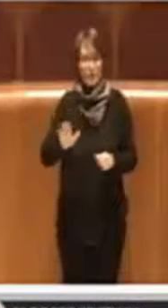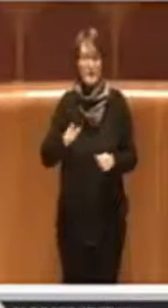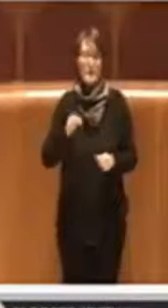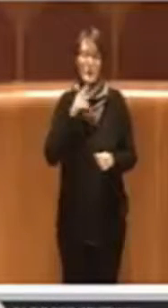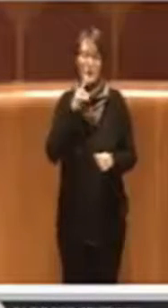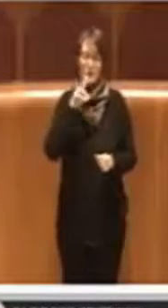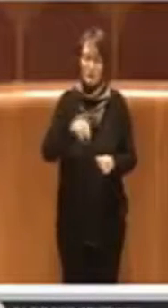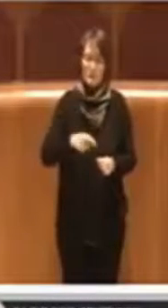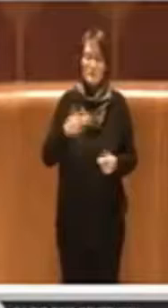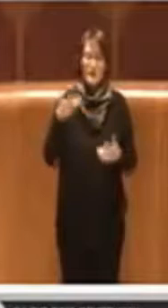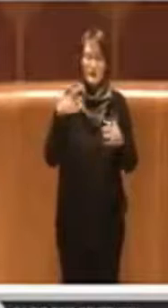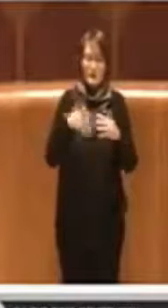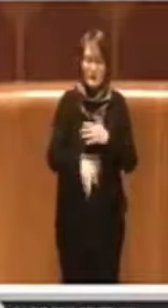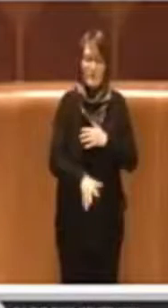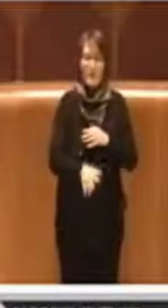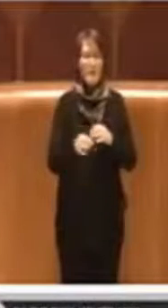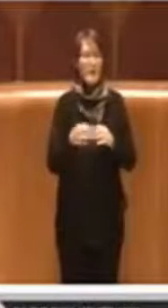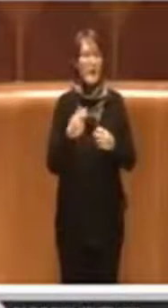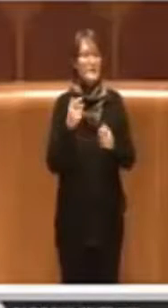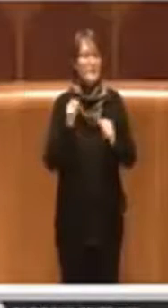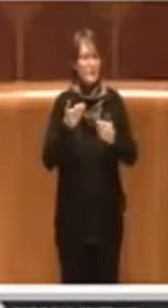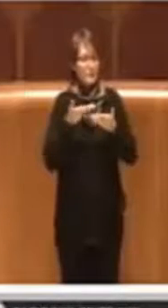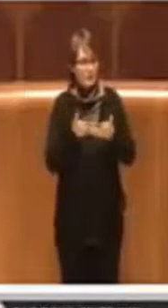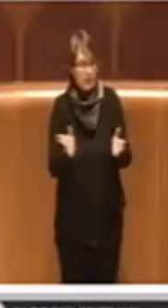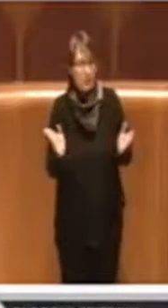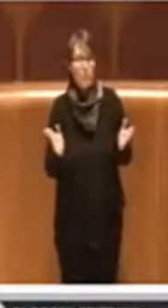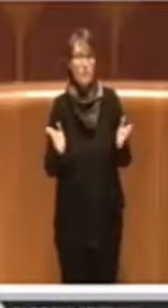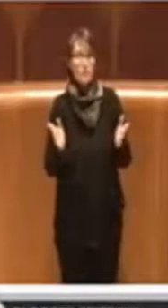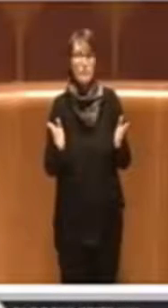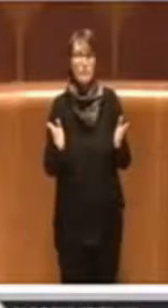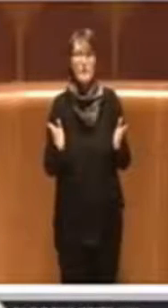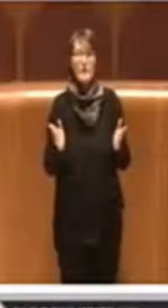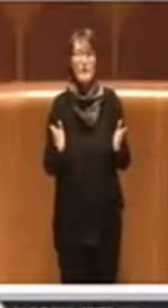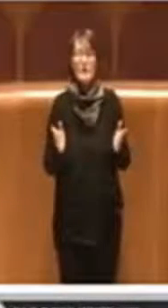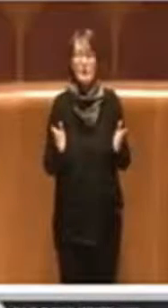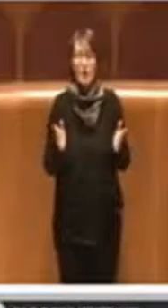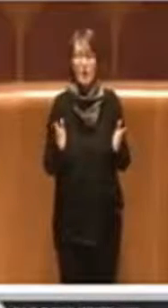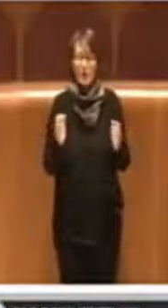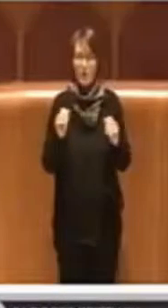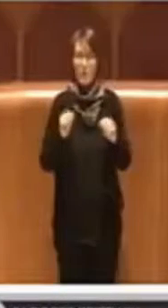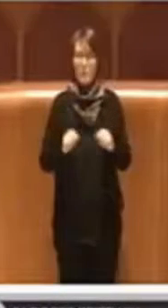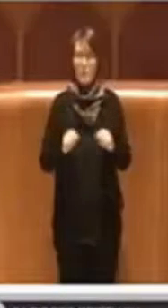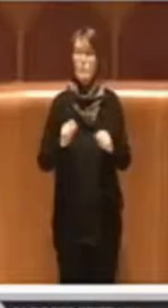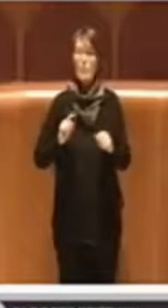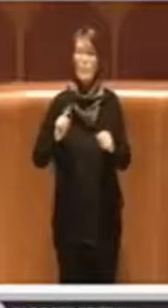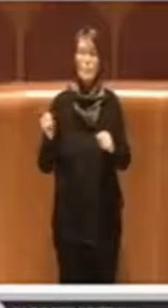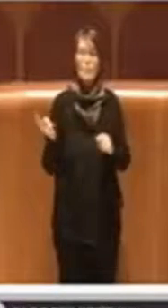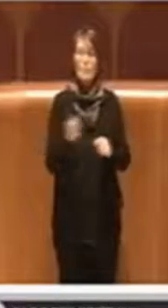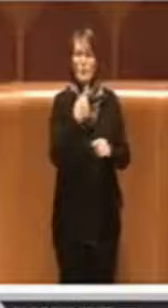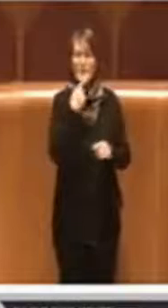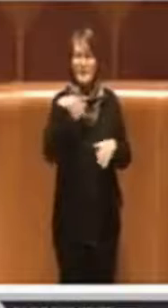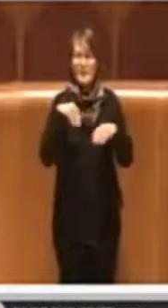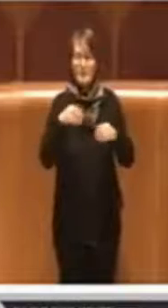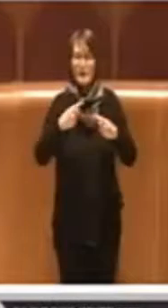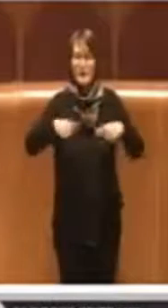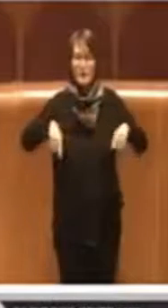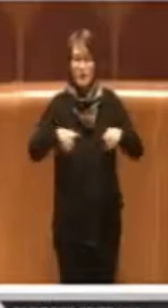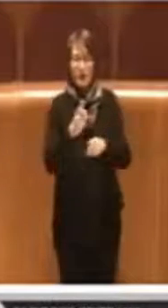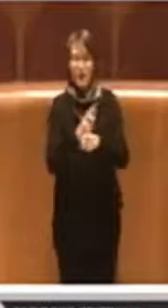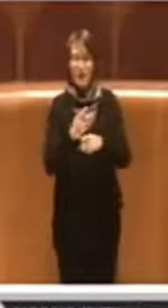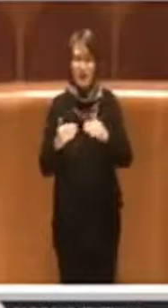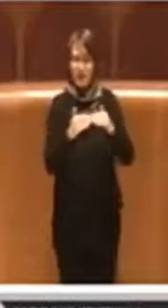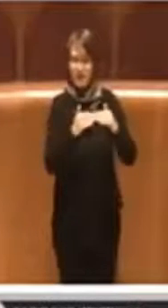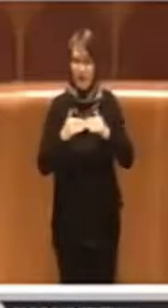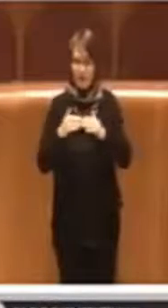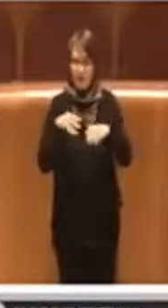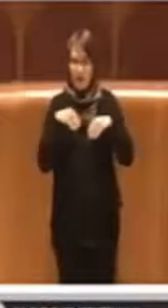la tracciabilità, la pubblicità, l'identificazione certa dei soggetti che partecipano al Consiglio, con tutti i meccanismi che